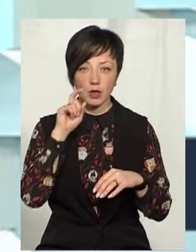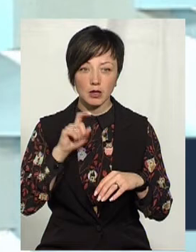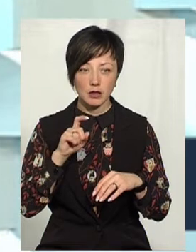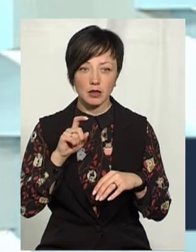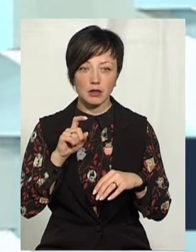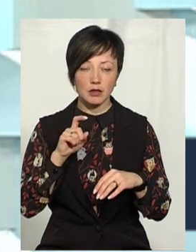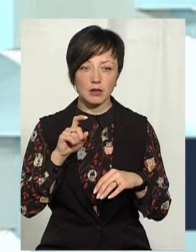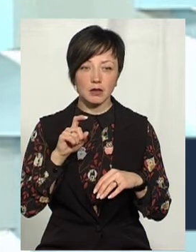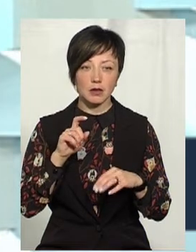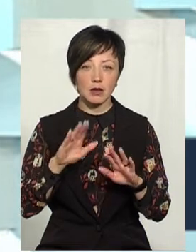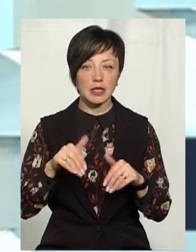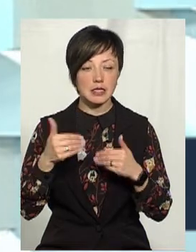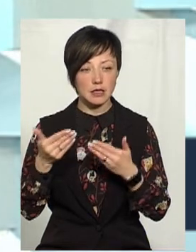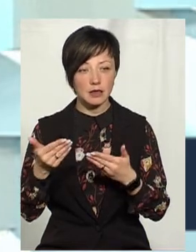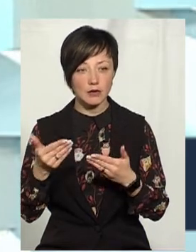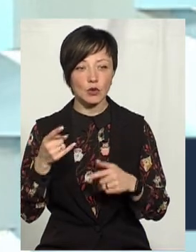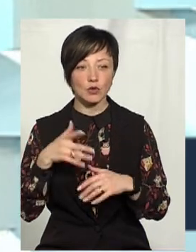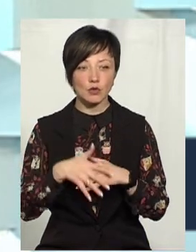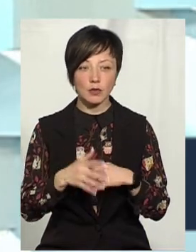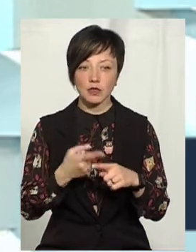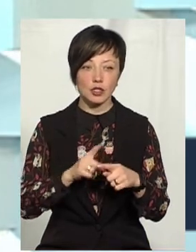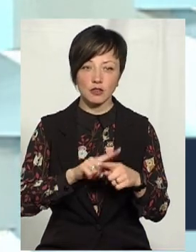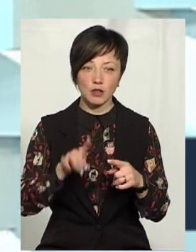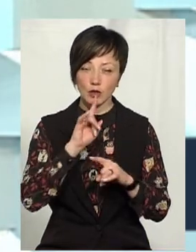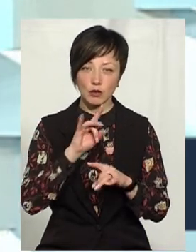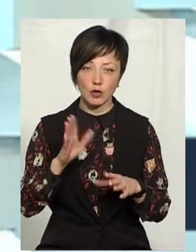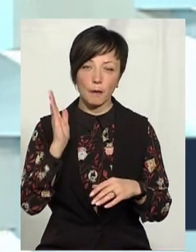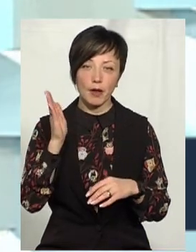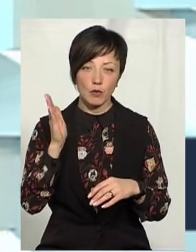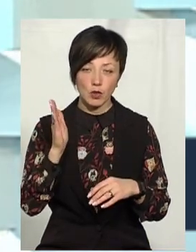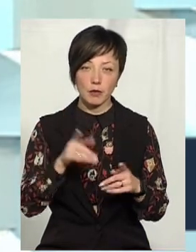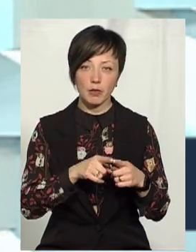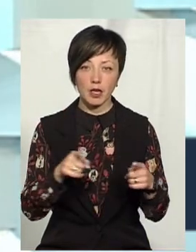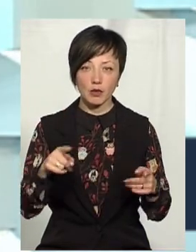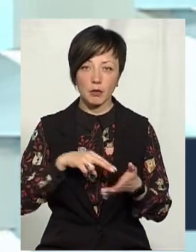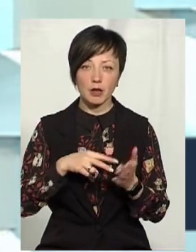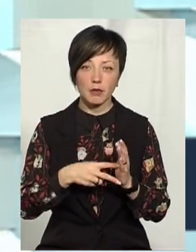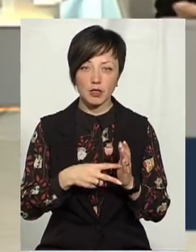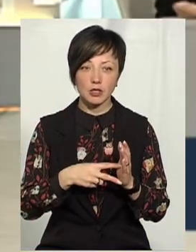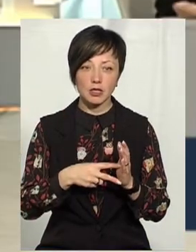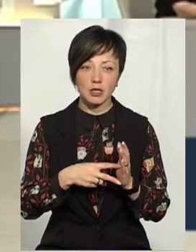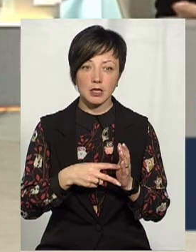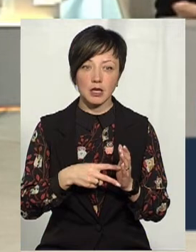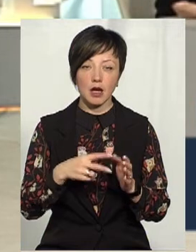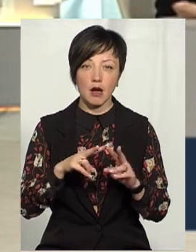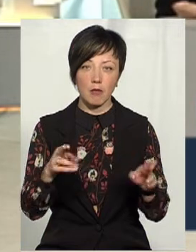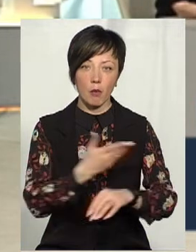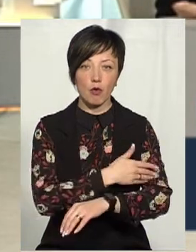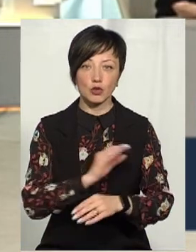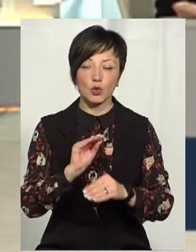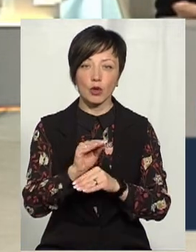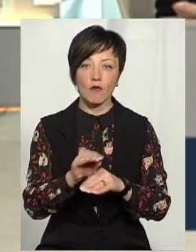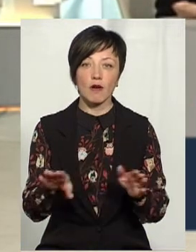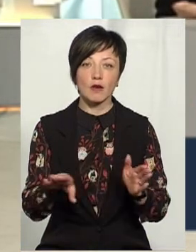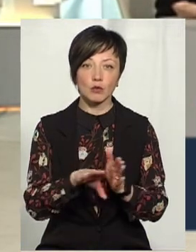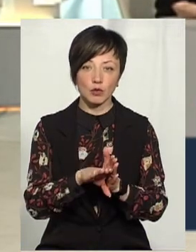до суб'єкта законодавчої ініціативи. Зрозуміло, що це не буде швидко, але на майбутні періоди, щоб передбачити за зразком тієї самої Польщі